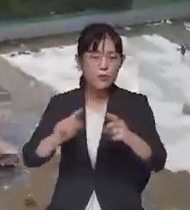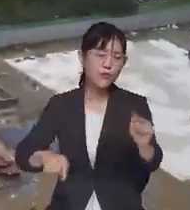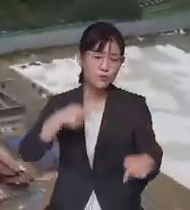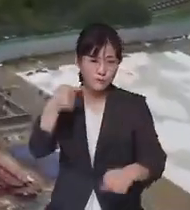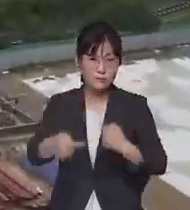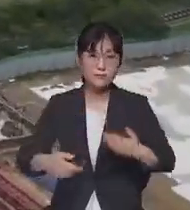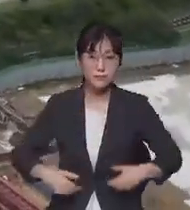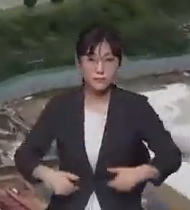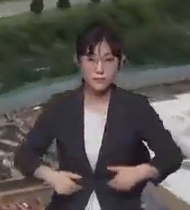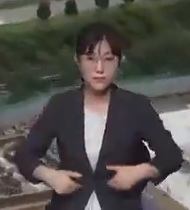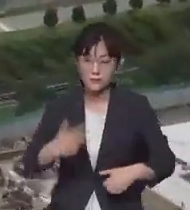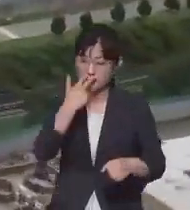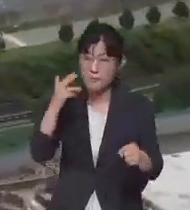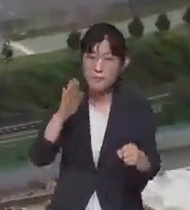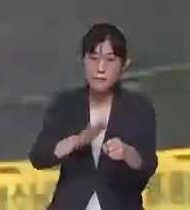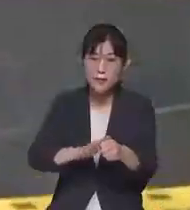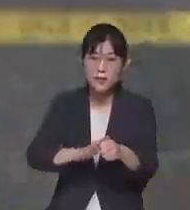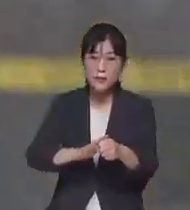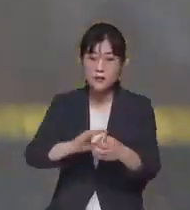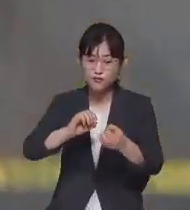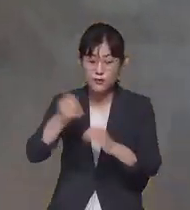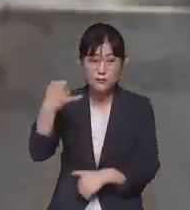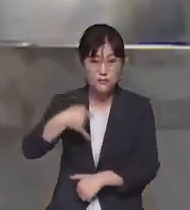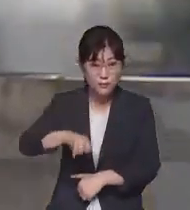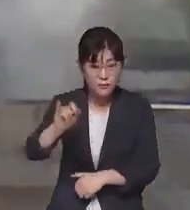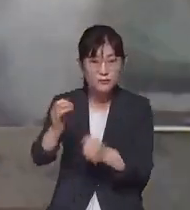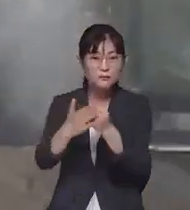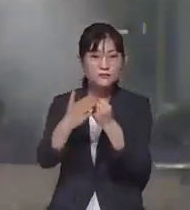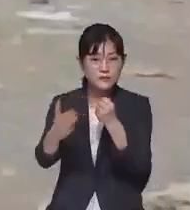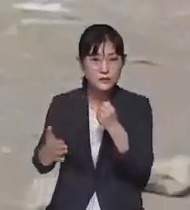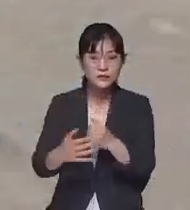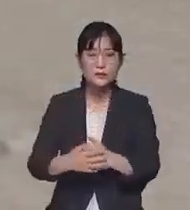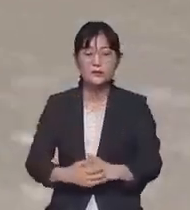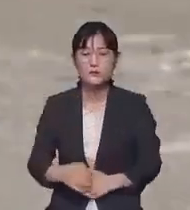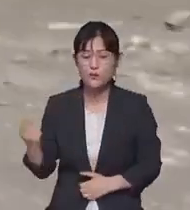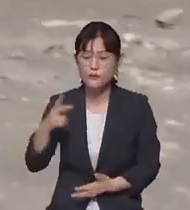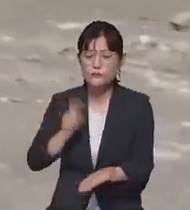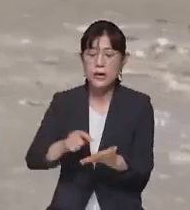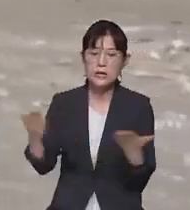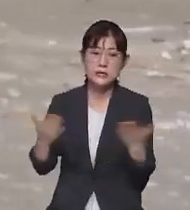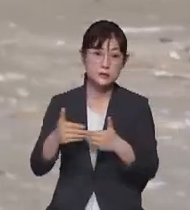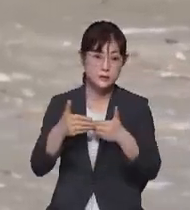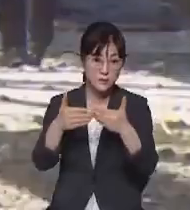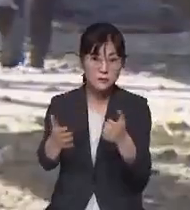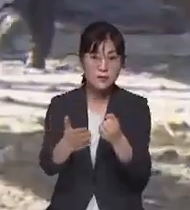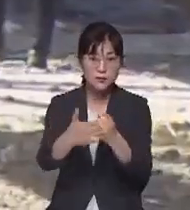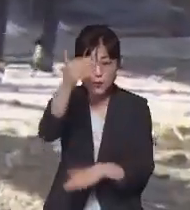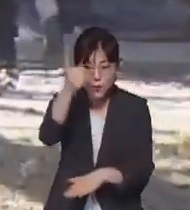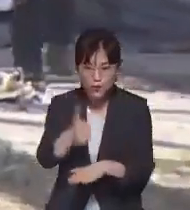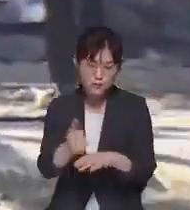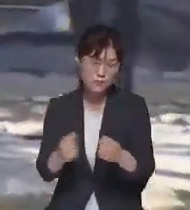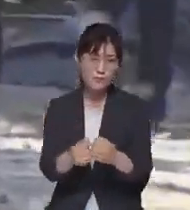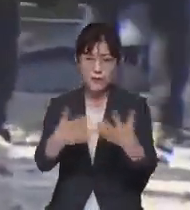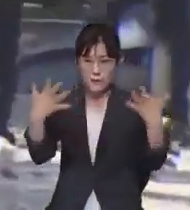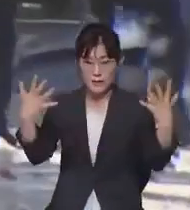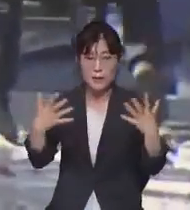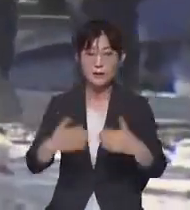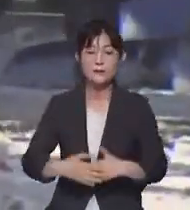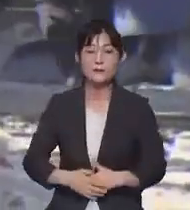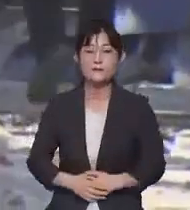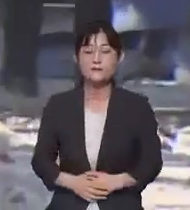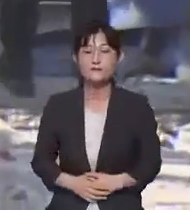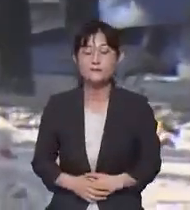어처구니 없는 불량 부품 문제에 성급한 승합 작업까지 총체적 부실이 낳은 참사였습니다